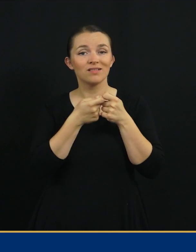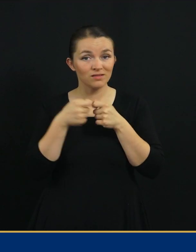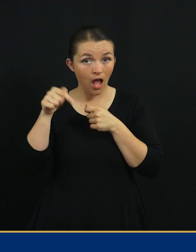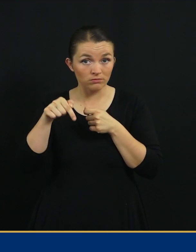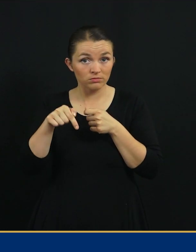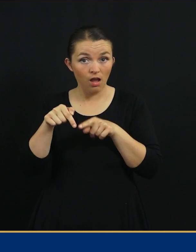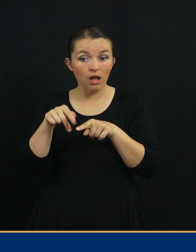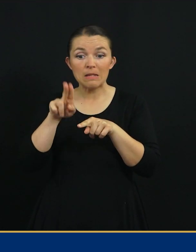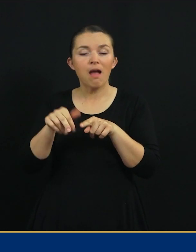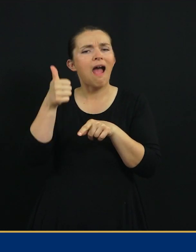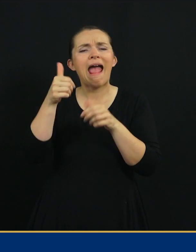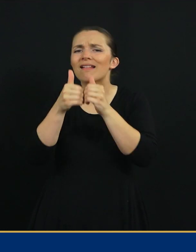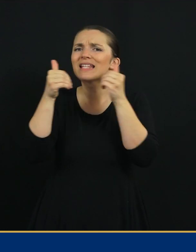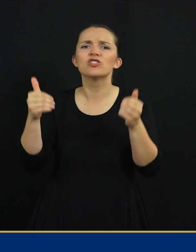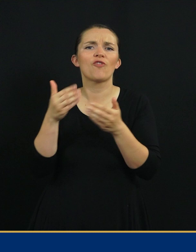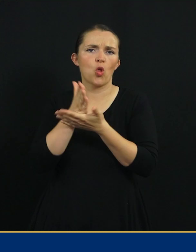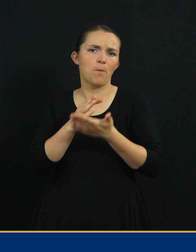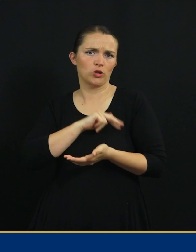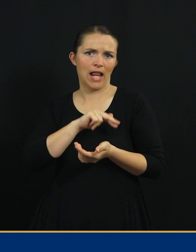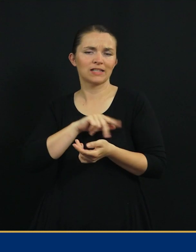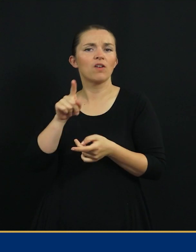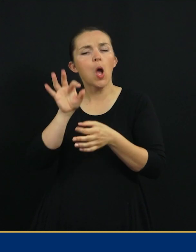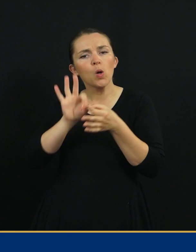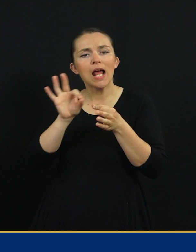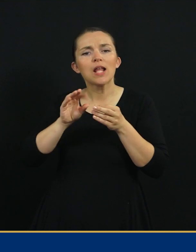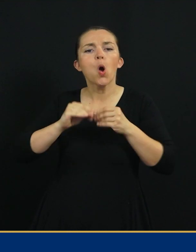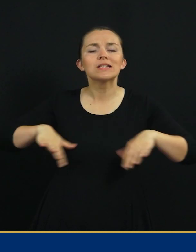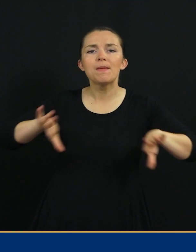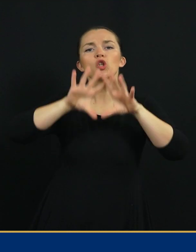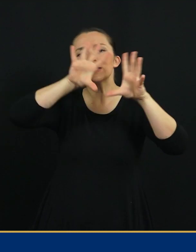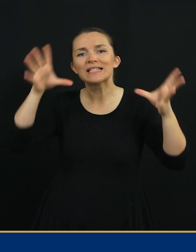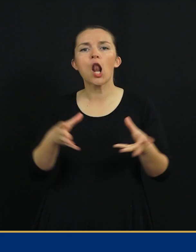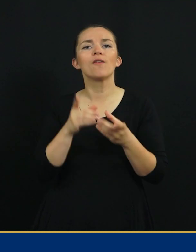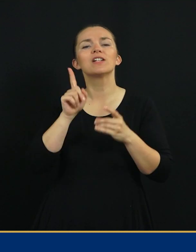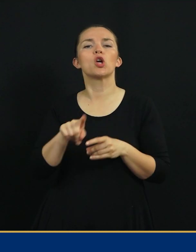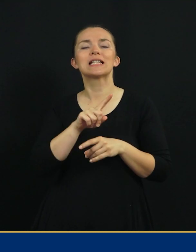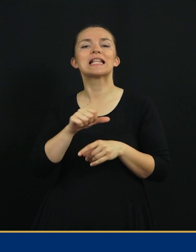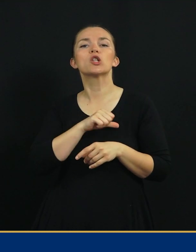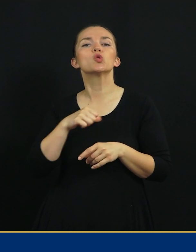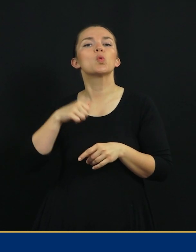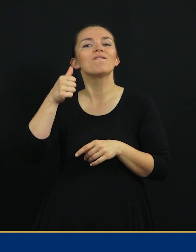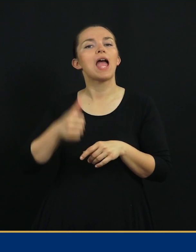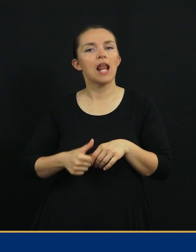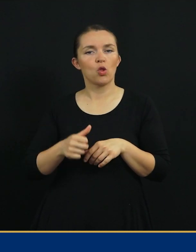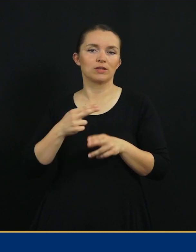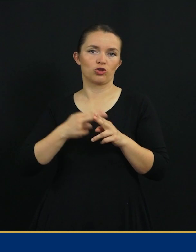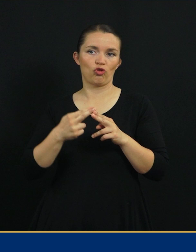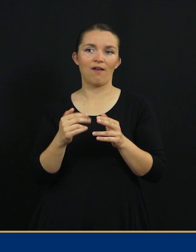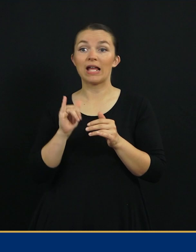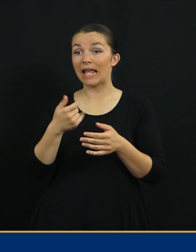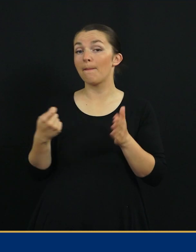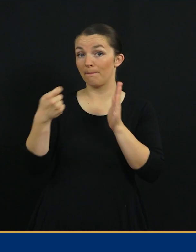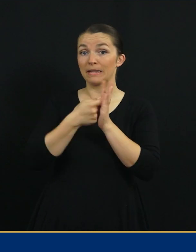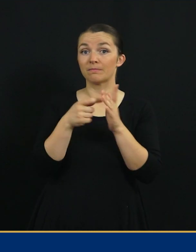Organizacije, ki ima edinstveno poslanstvo, da ohranja ozemeljsko celovitost in suverenost države, da prispeva